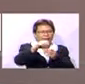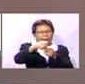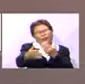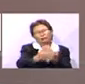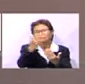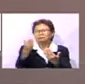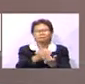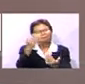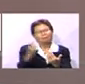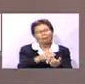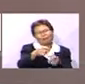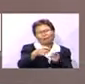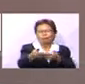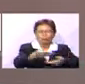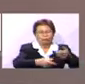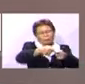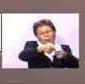memudahkan urusan pembayaran.